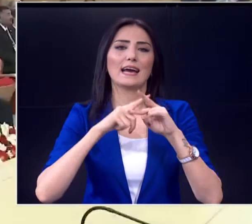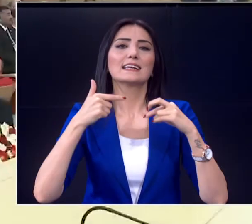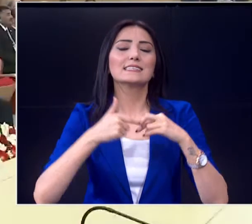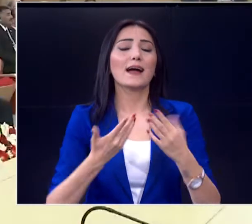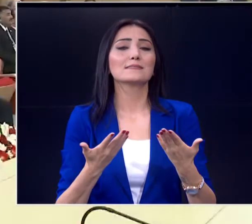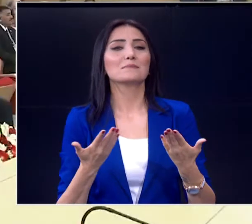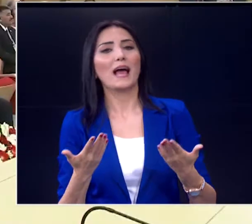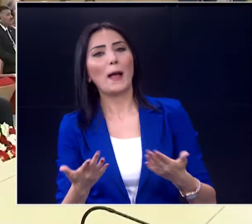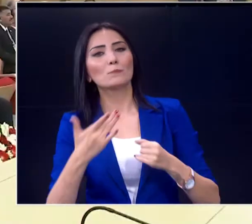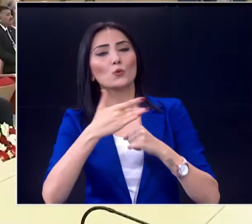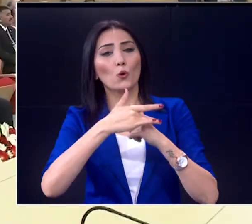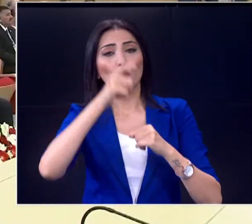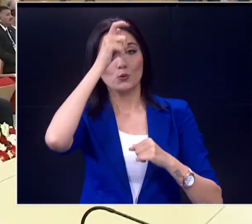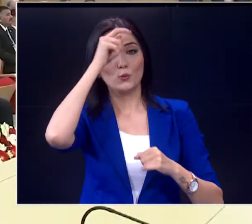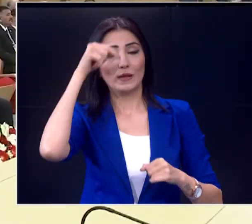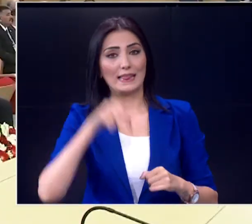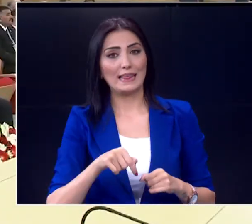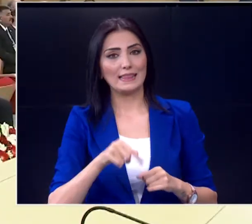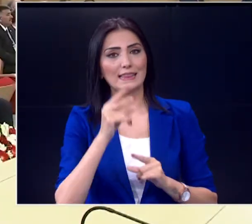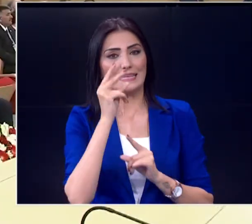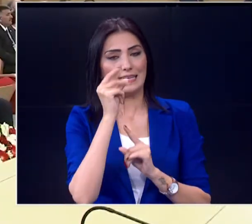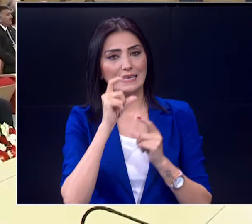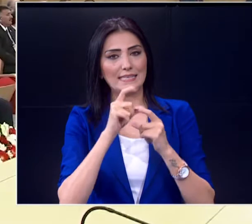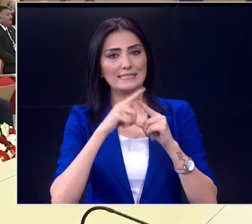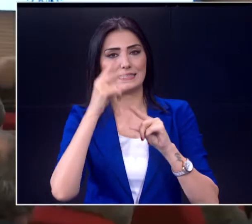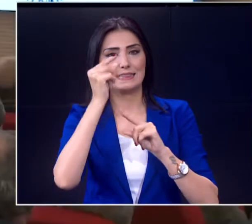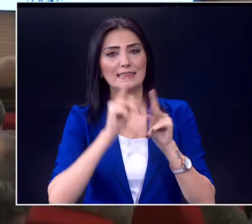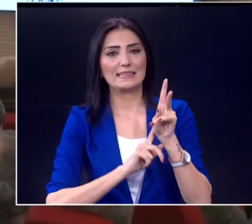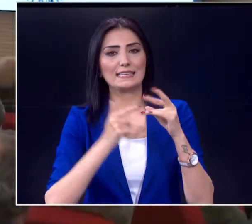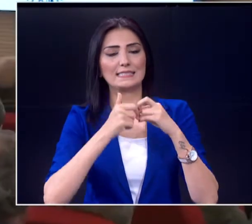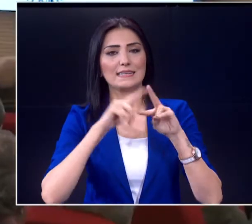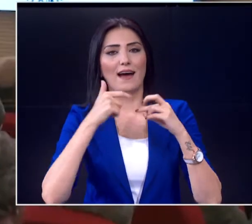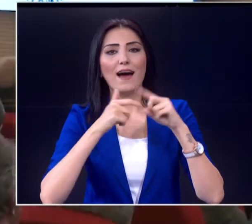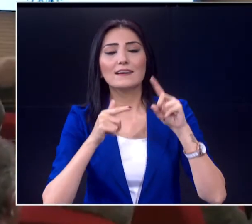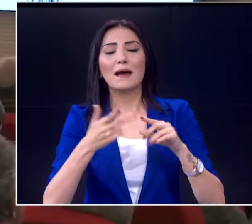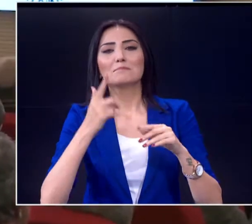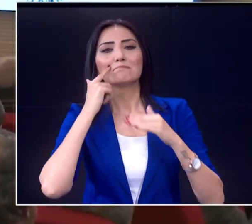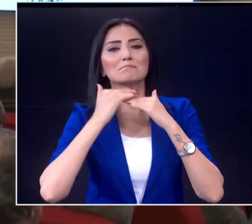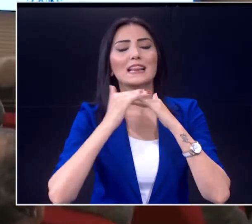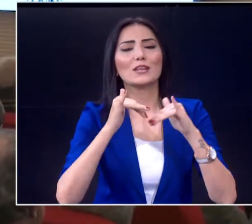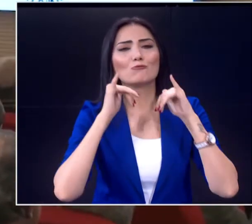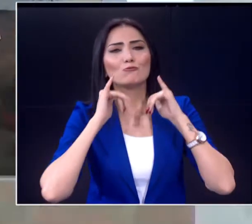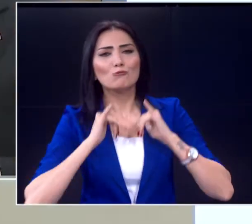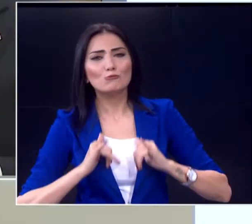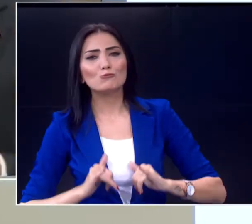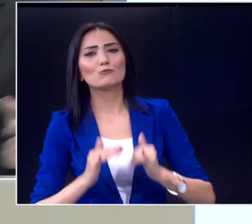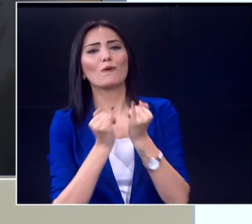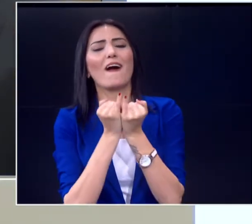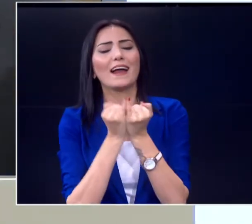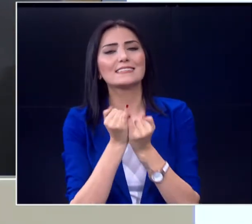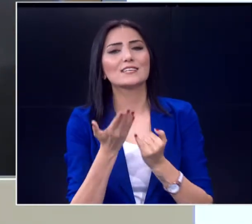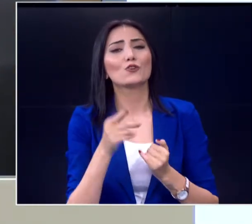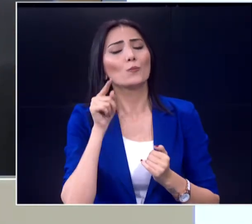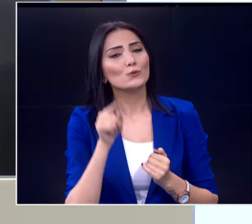Hem ülkenin istikrarı, hem milletin huzuru, kardeşliği.